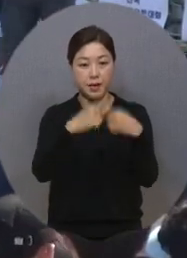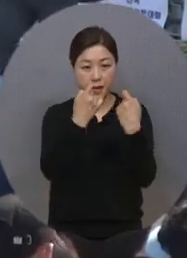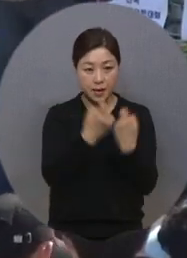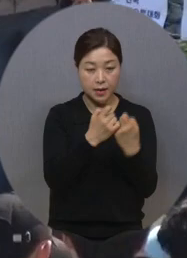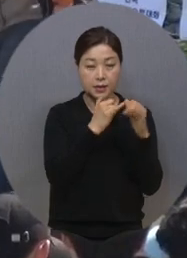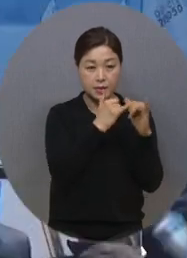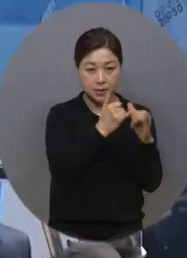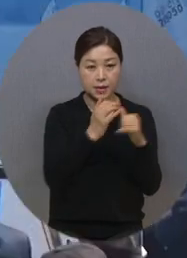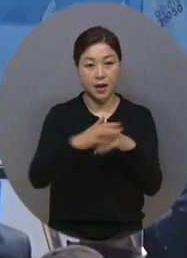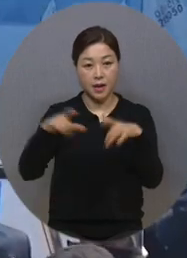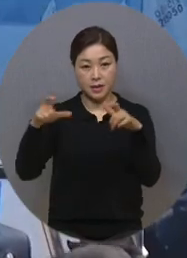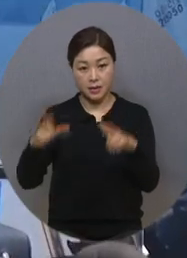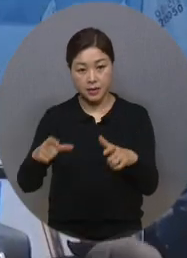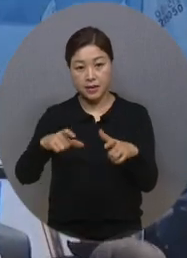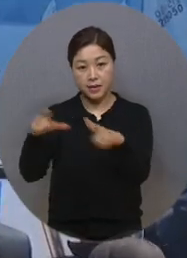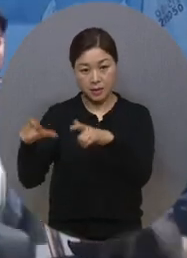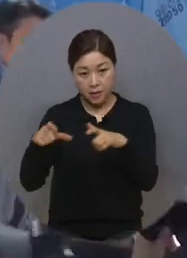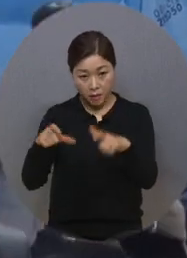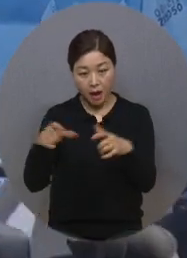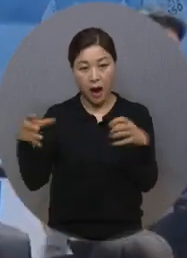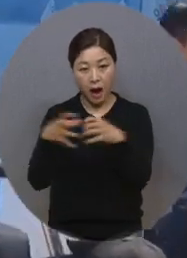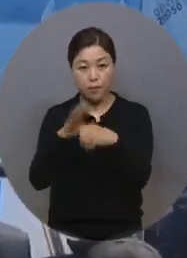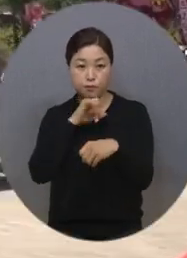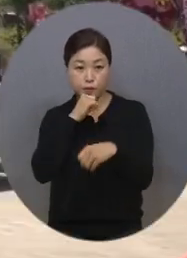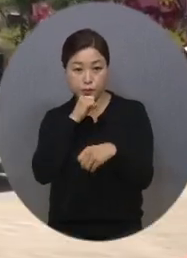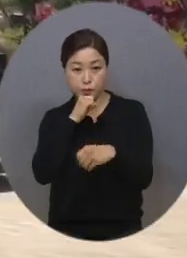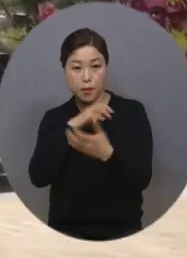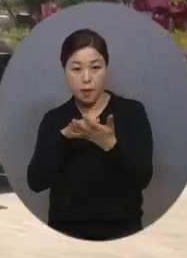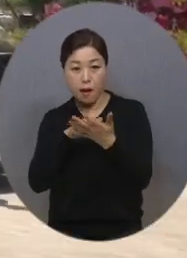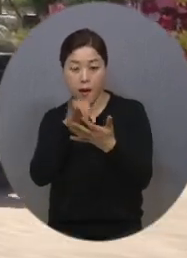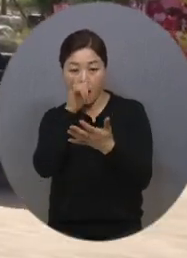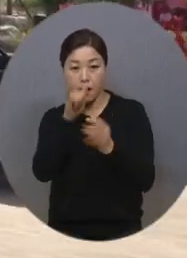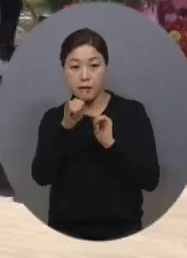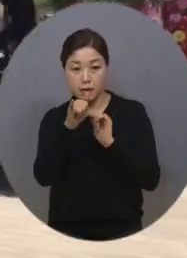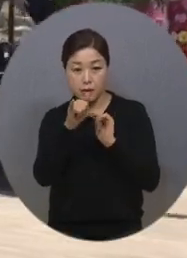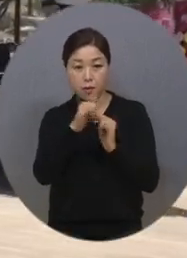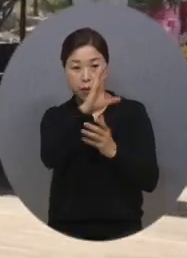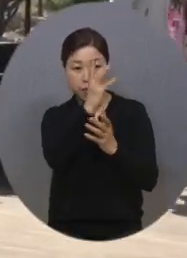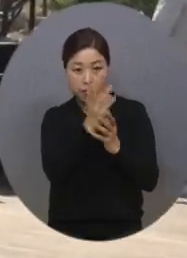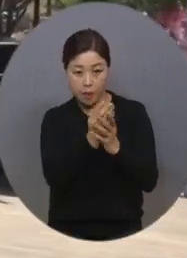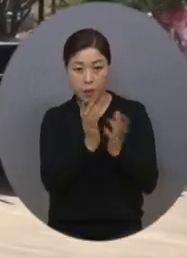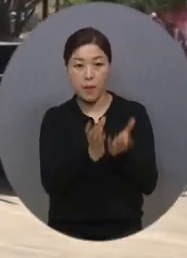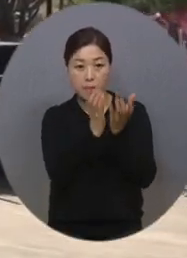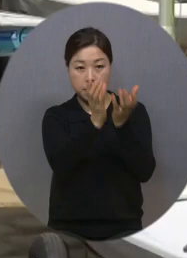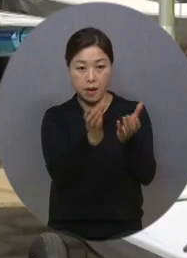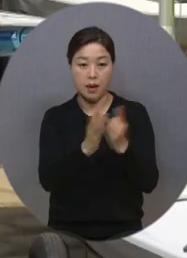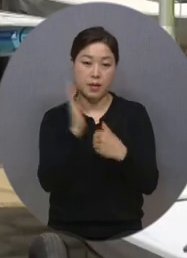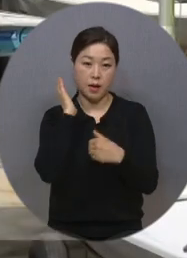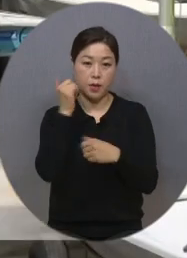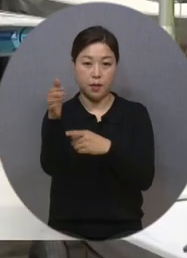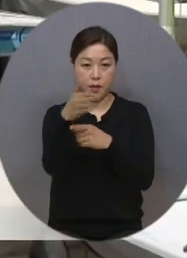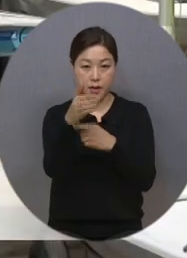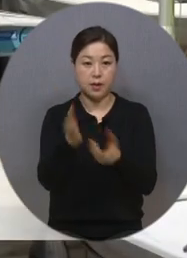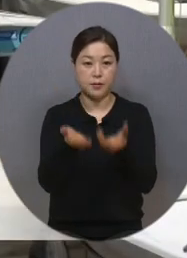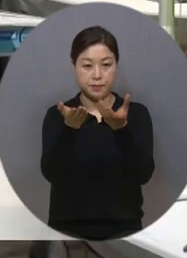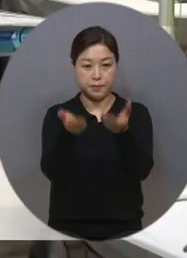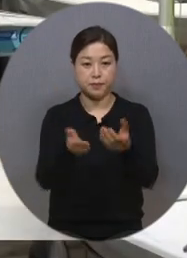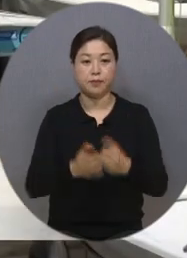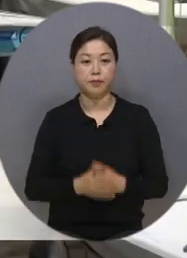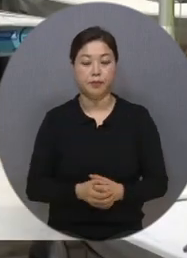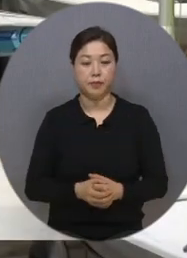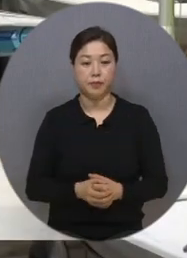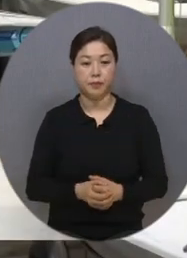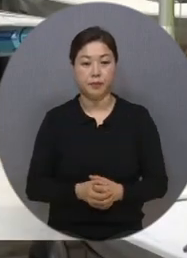시도별 종합점수가 집계되며 우승 시, 도에게는 트로피와 함께 대통령기가 수여됩니다. 이번에 다른 종목을